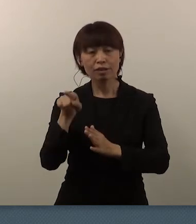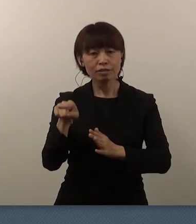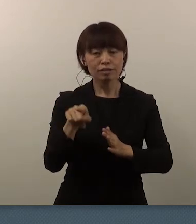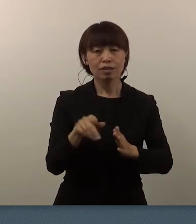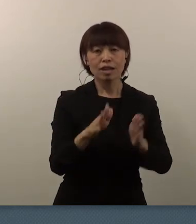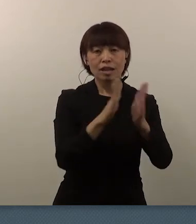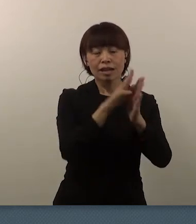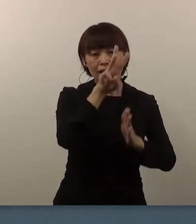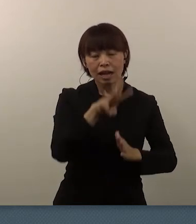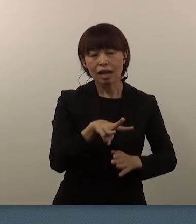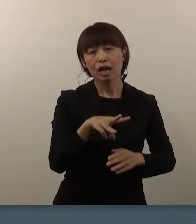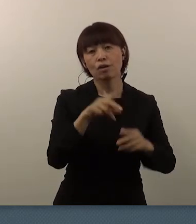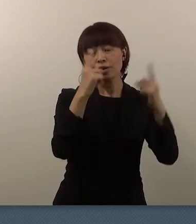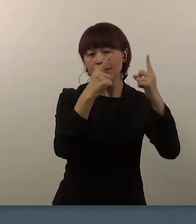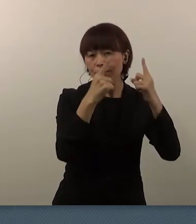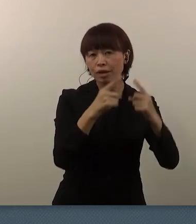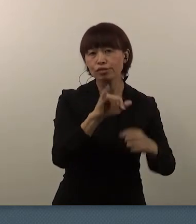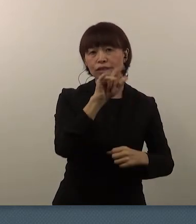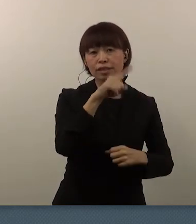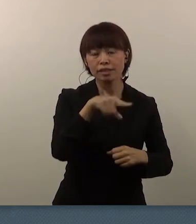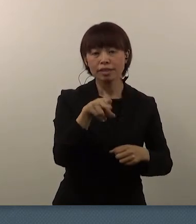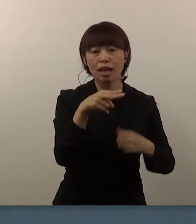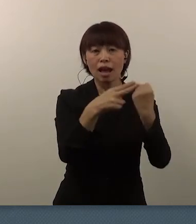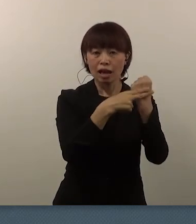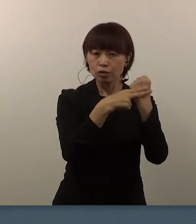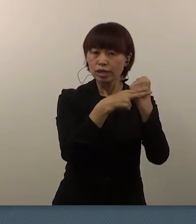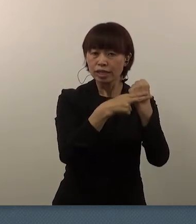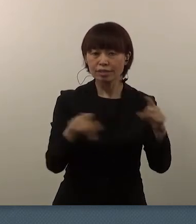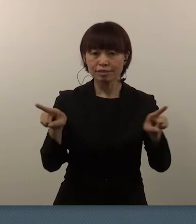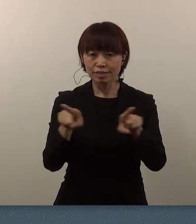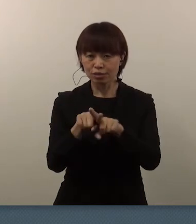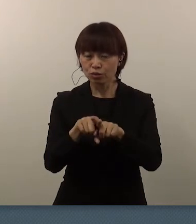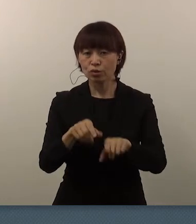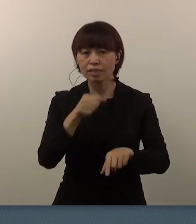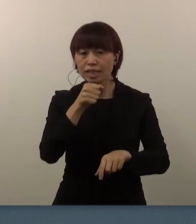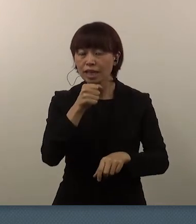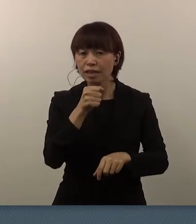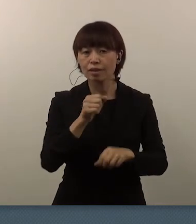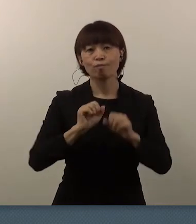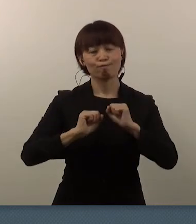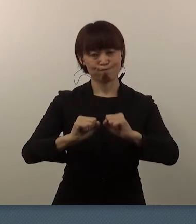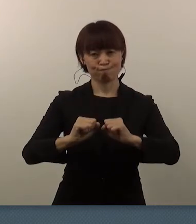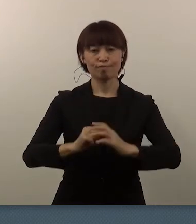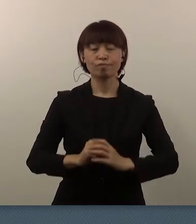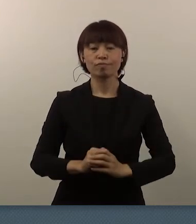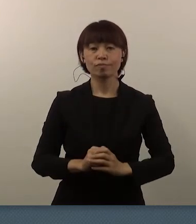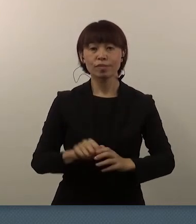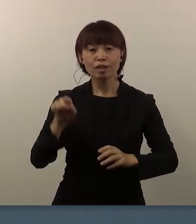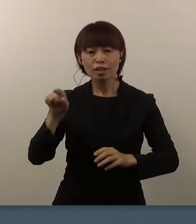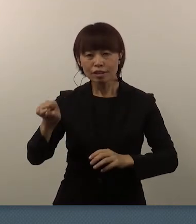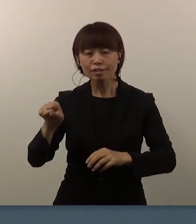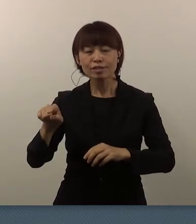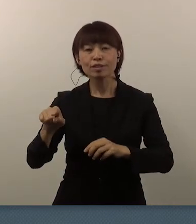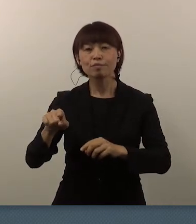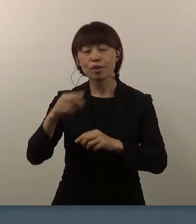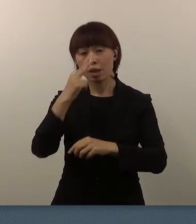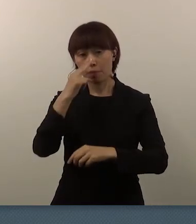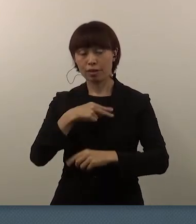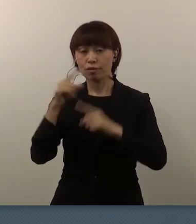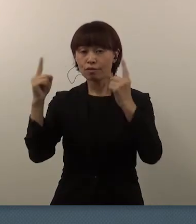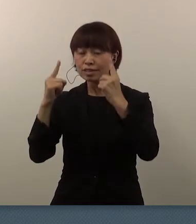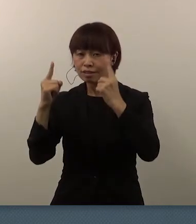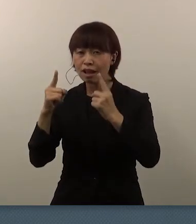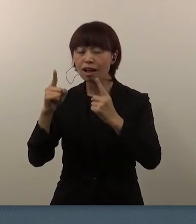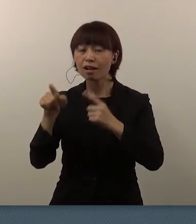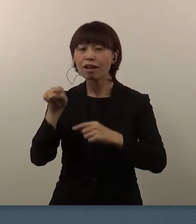ル in ハノイの共同記者会見を行います。今年で4回目の開催となるベトナムフェスタ in 神奈